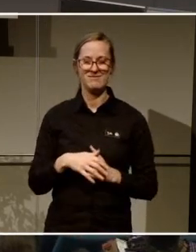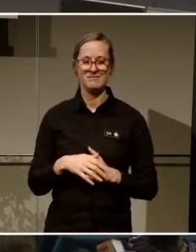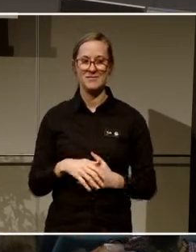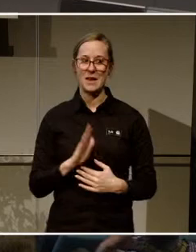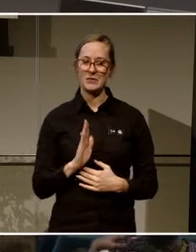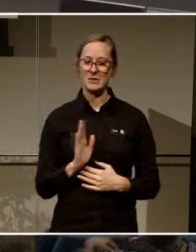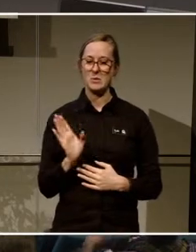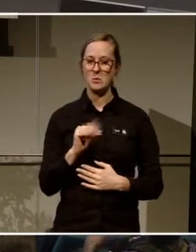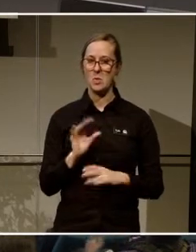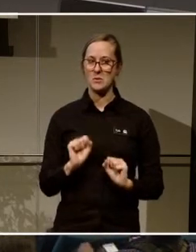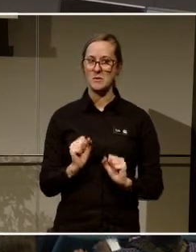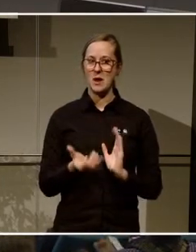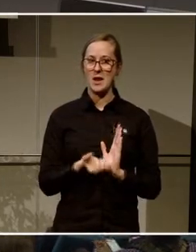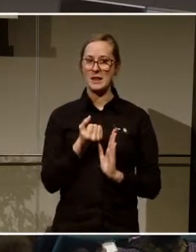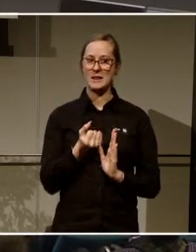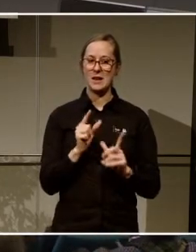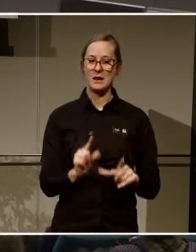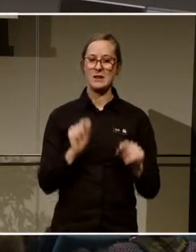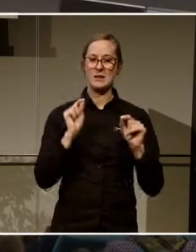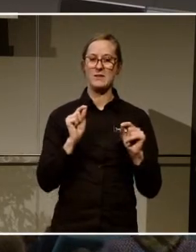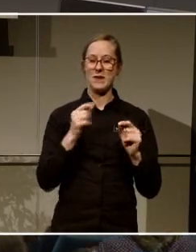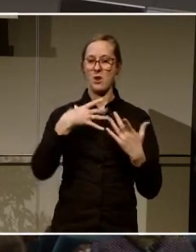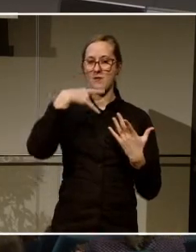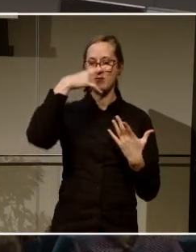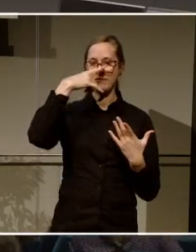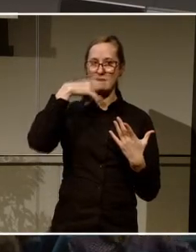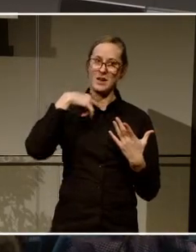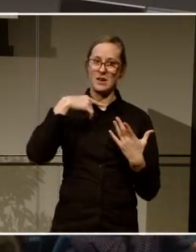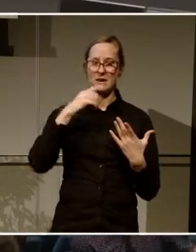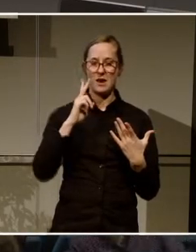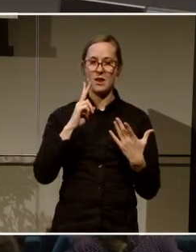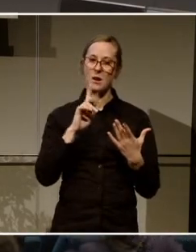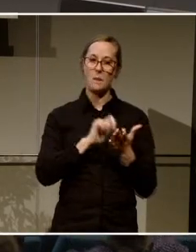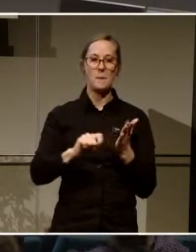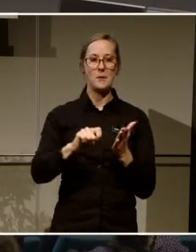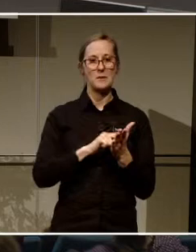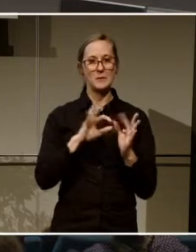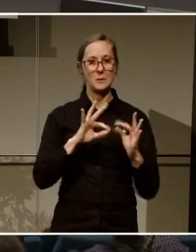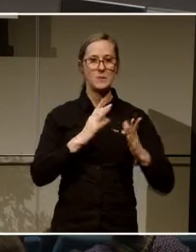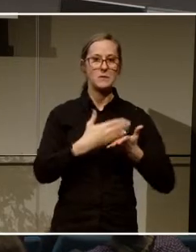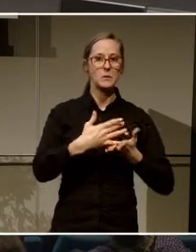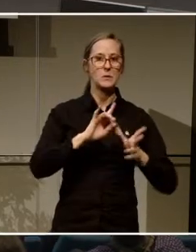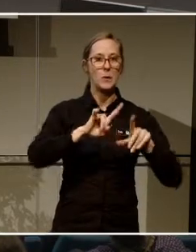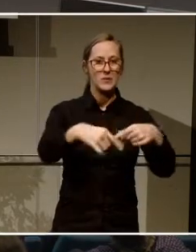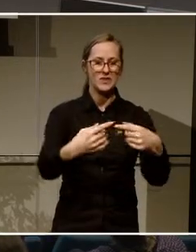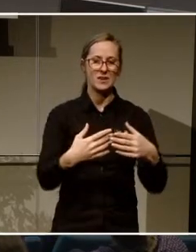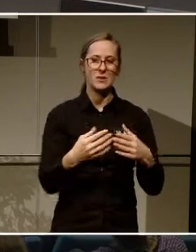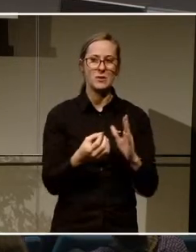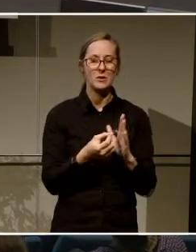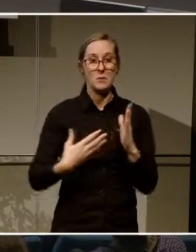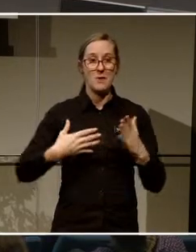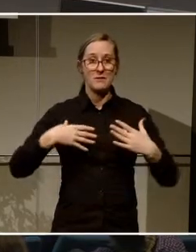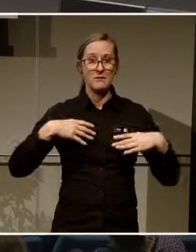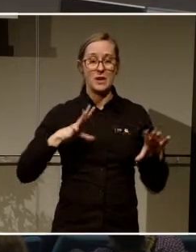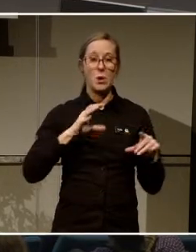Ja, då måste man ju hitta fler kanske. Ja, hitta någon kompromiss i fortsatta utveckling. För man vill ju inte tappa de